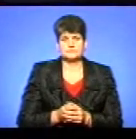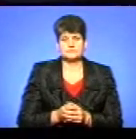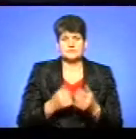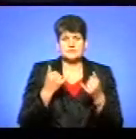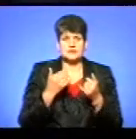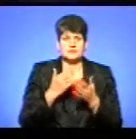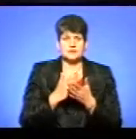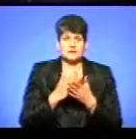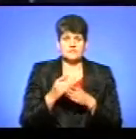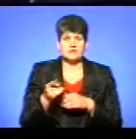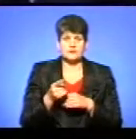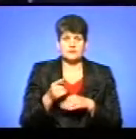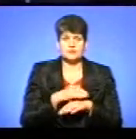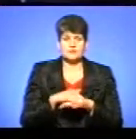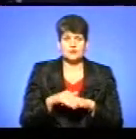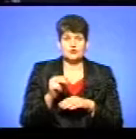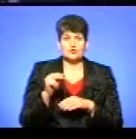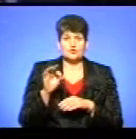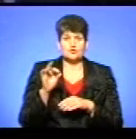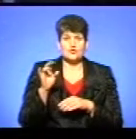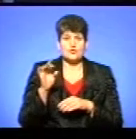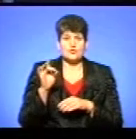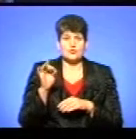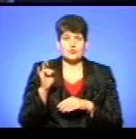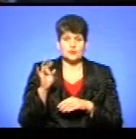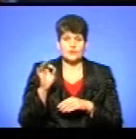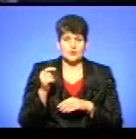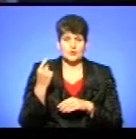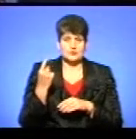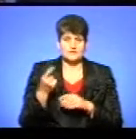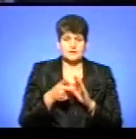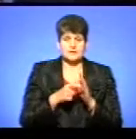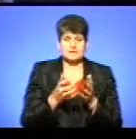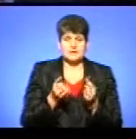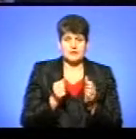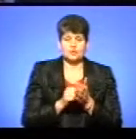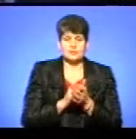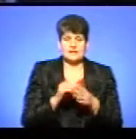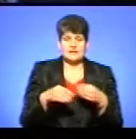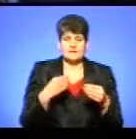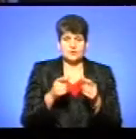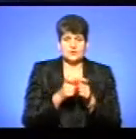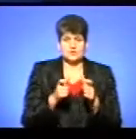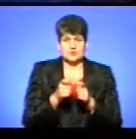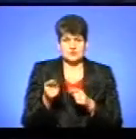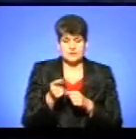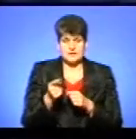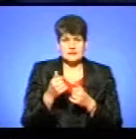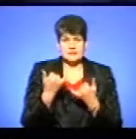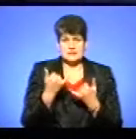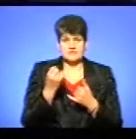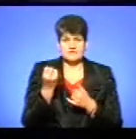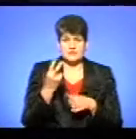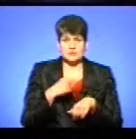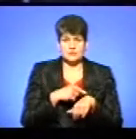Зараз ми знаходимося у Тернополі на вулиці Чорновола 1, біля кабінету, де приймають документи і видають картки тернополянина. Зараз 12-та